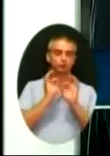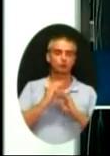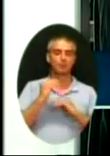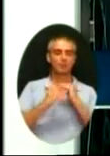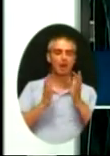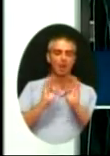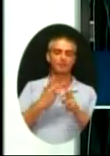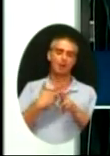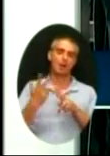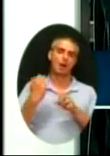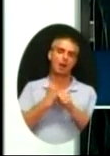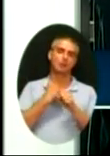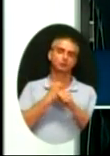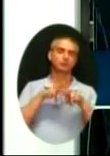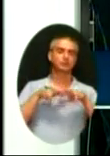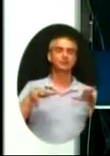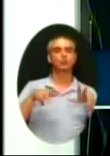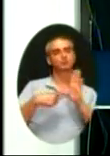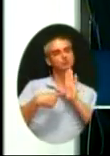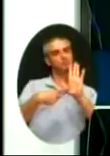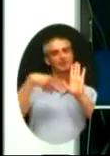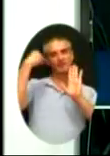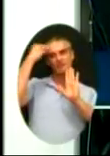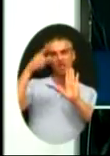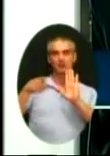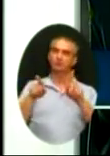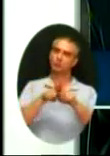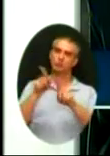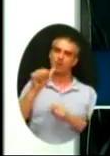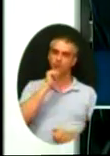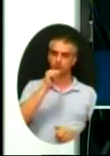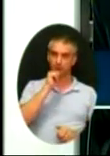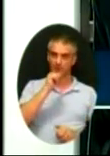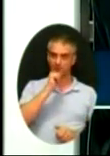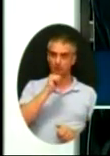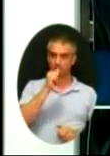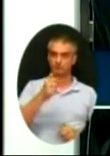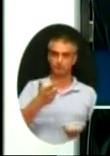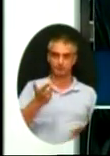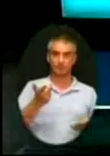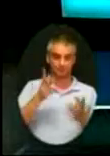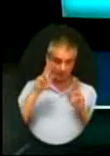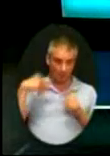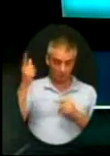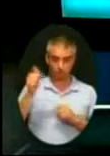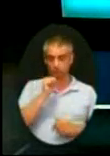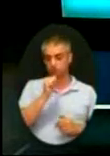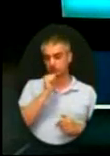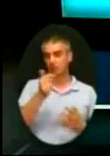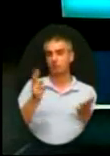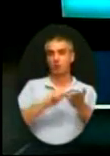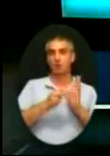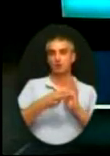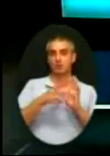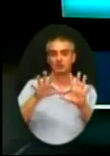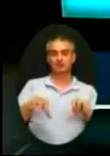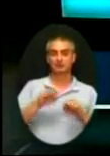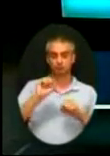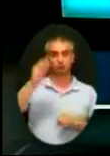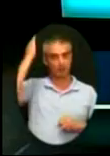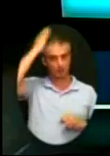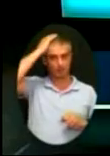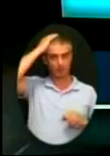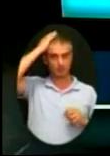תהליך אמיתי, אלא רק לייצר סיטואציה שתציג את הפלסטינים כאילו הם מסרבים. רגע, אבל אני, כן, סביר להניח שהם יספרו לתוכנית הסיפוח של